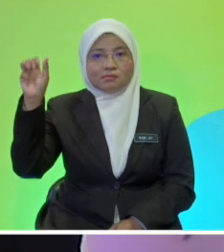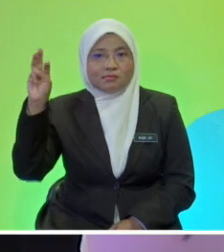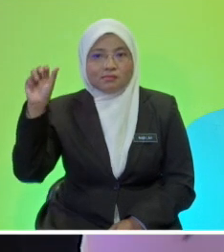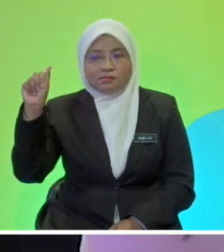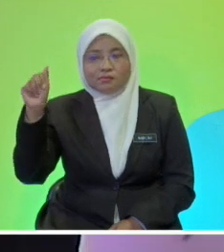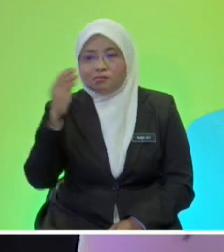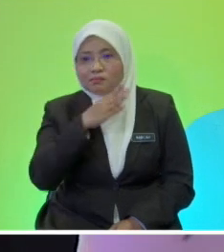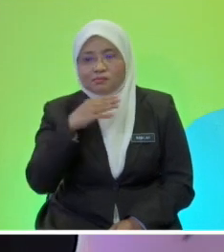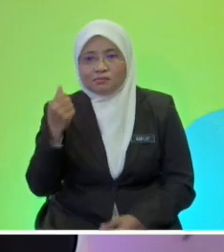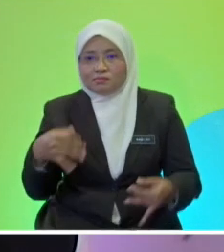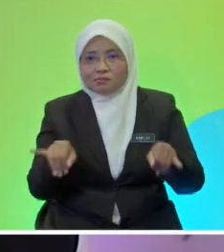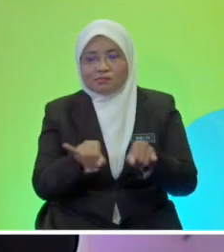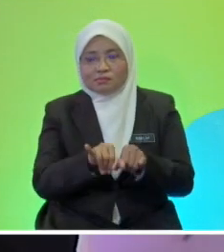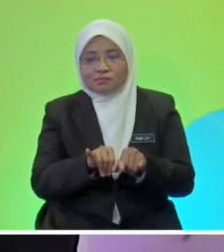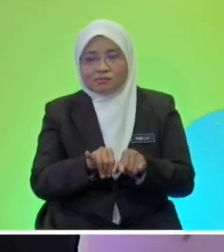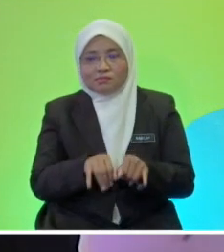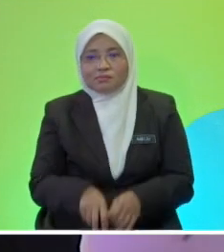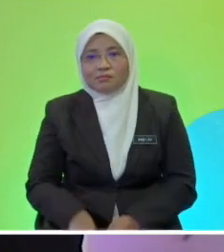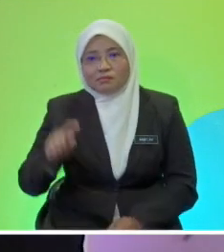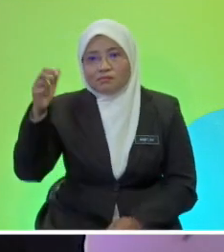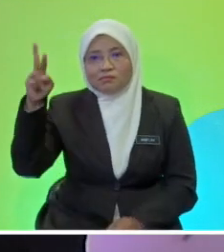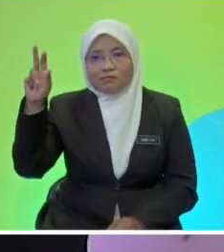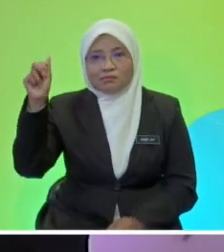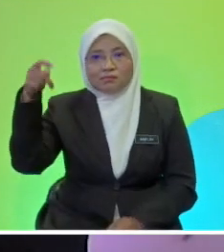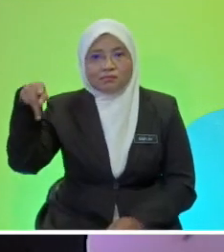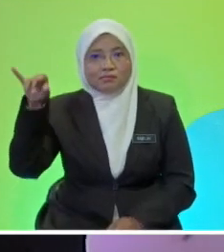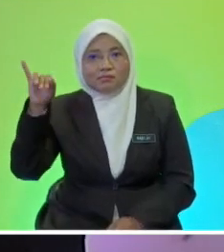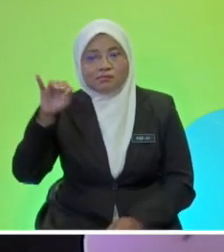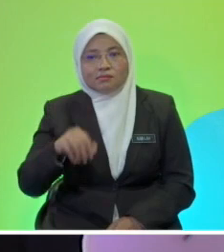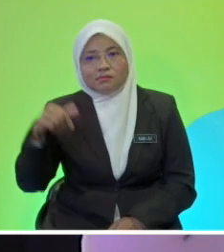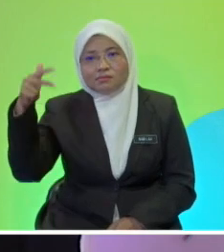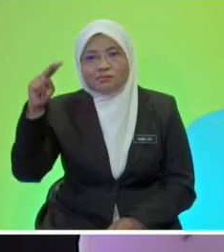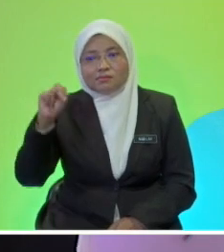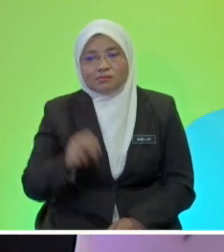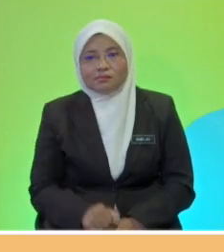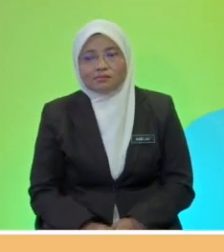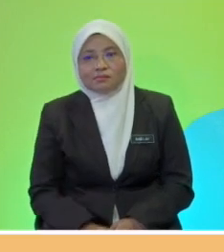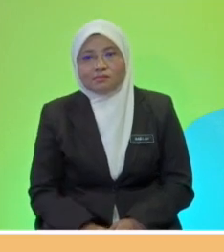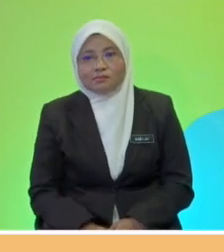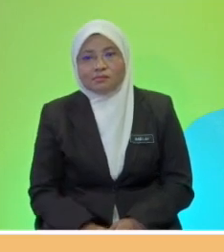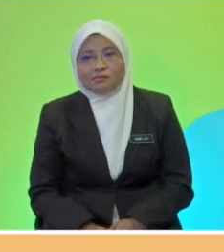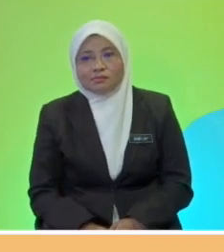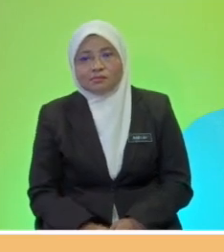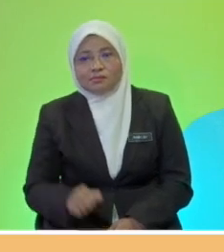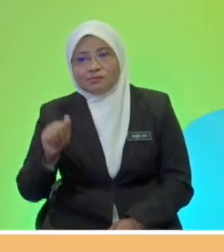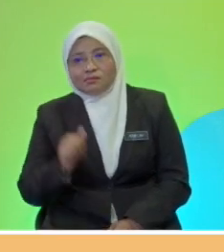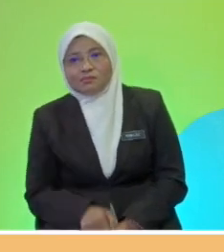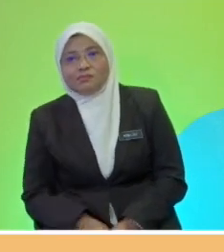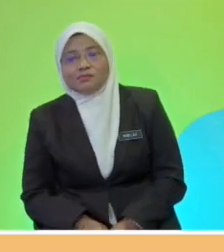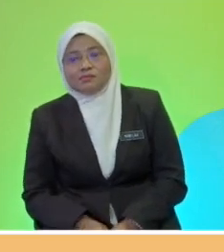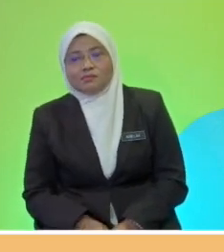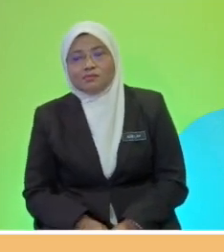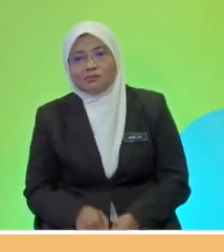dan juga melibatkan terapi gen Oke teknologi DNA rekombinan ini merupakan teknologi dimana